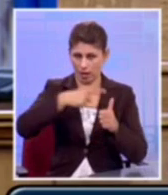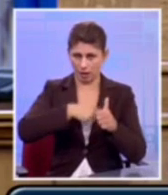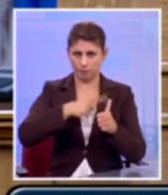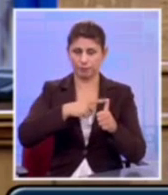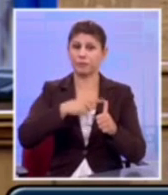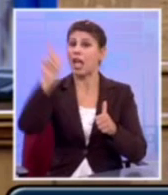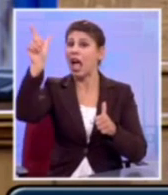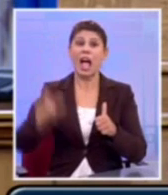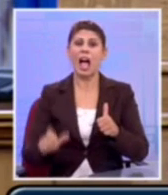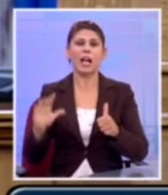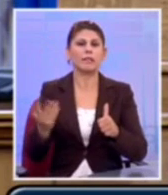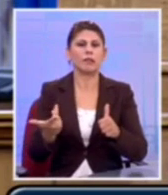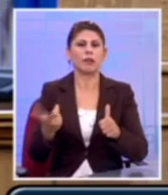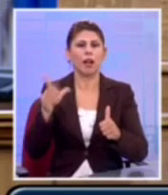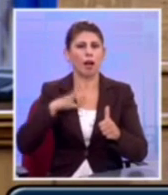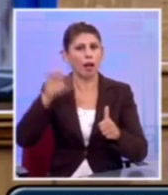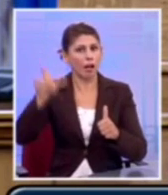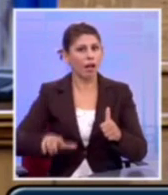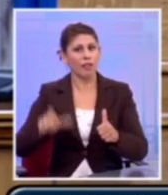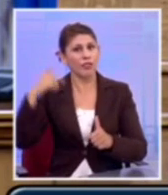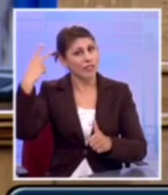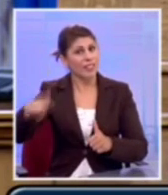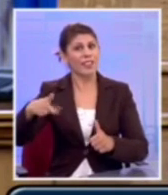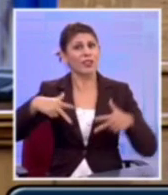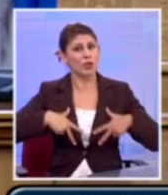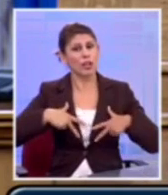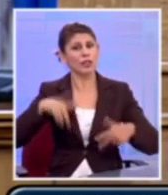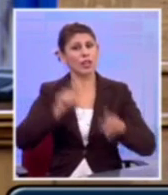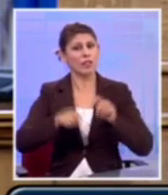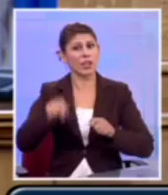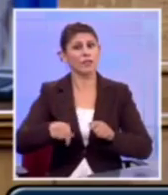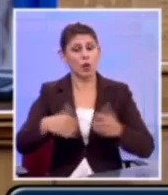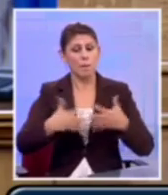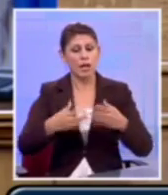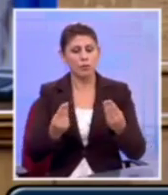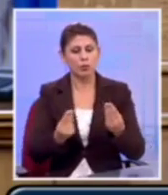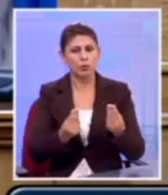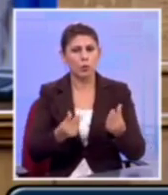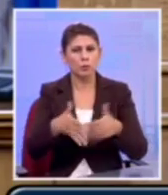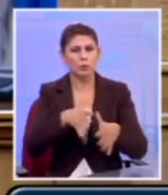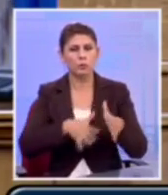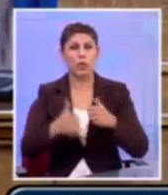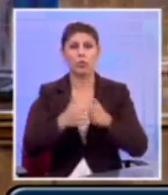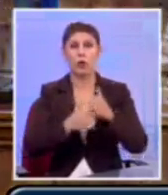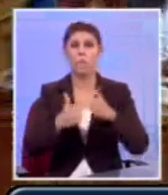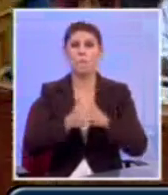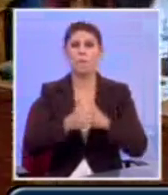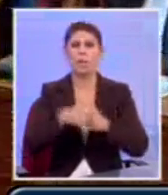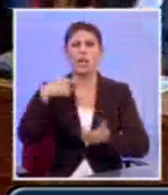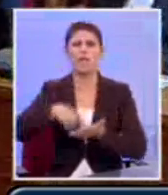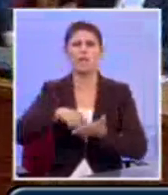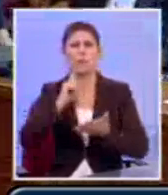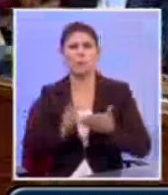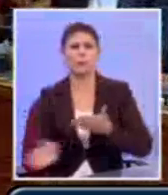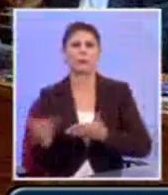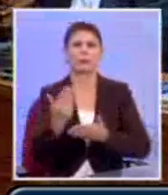ο άνθρωπος που φρόντισε στην ίδια του τη χώρα να θεσπιστούν αυτοί οι μηχανισμοί και αυτές οι δομές. Υπάρχουν